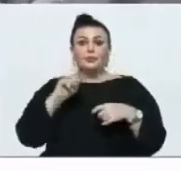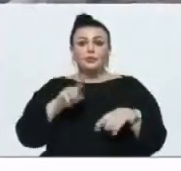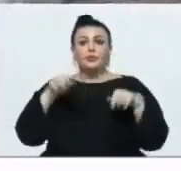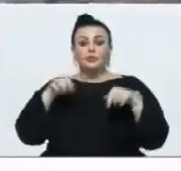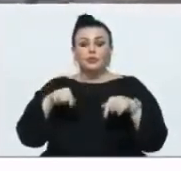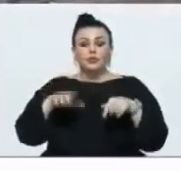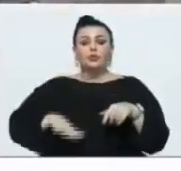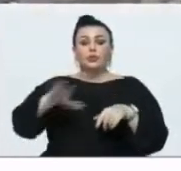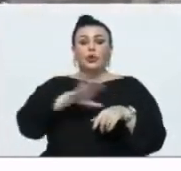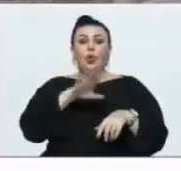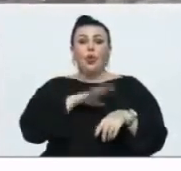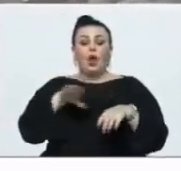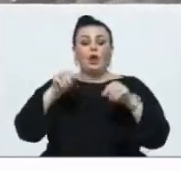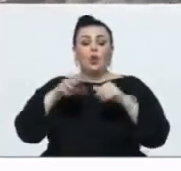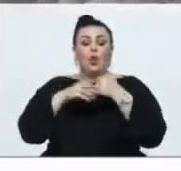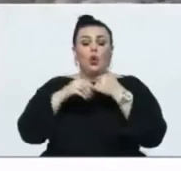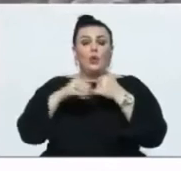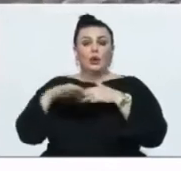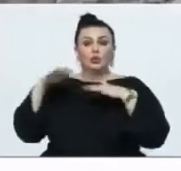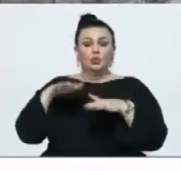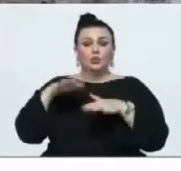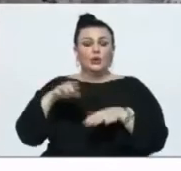burada olan sürüşmə